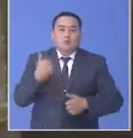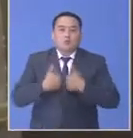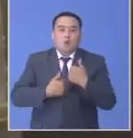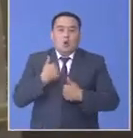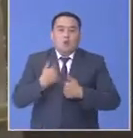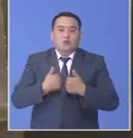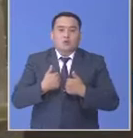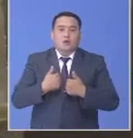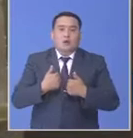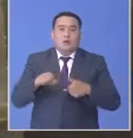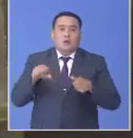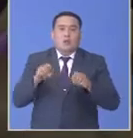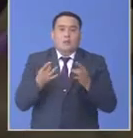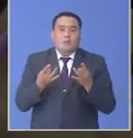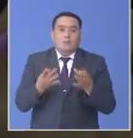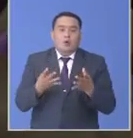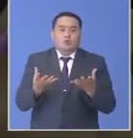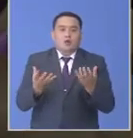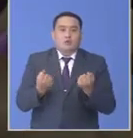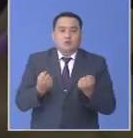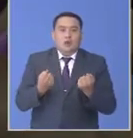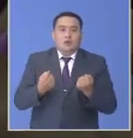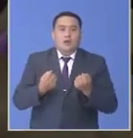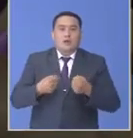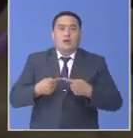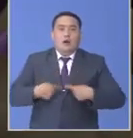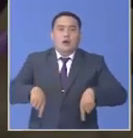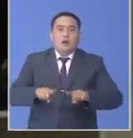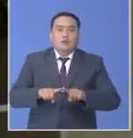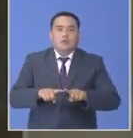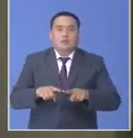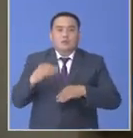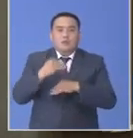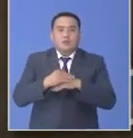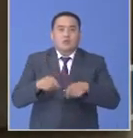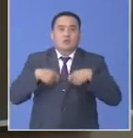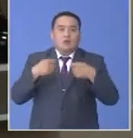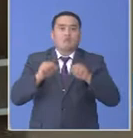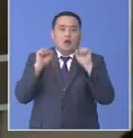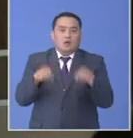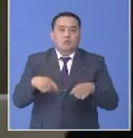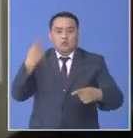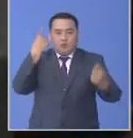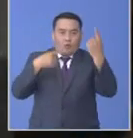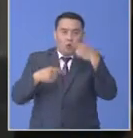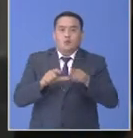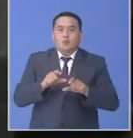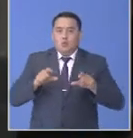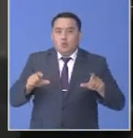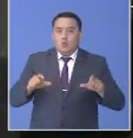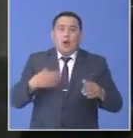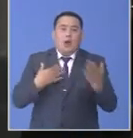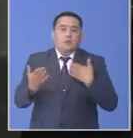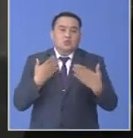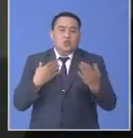стороны могут или просто попеть могут собраться в одном месте. По словам организаторов, такой вечер дает возможность творческим людям общаться